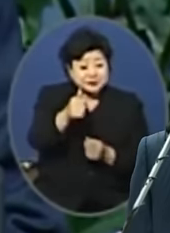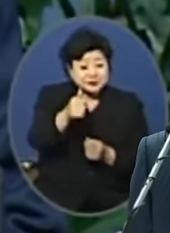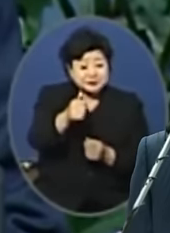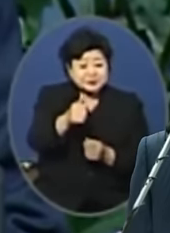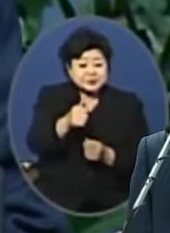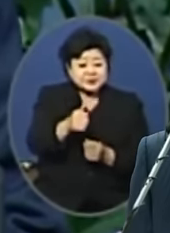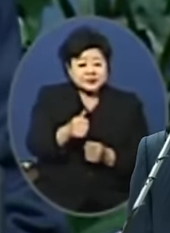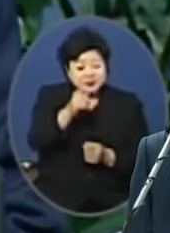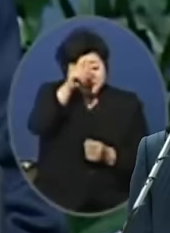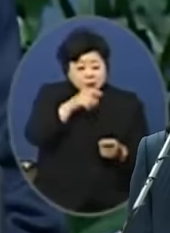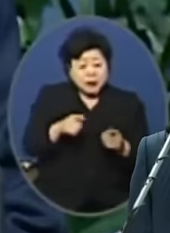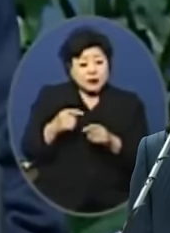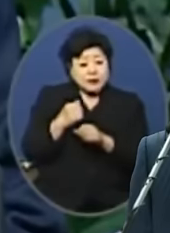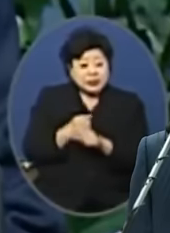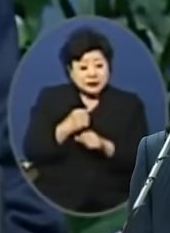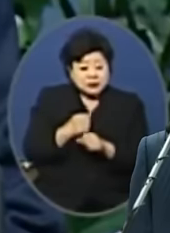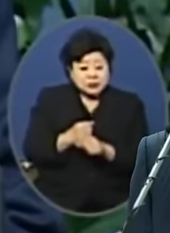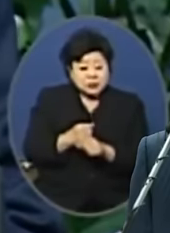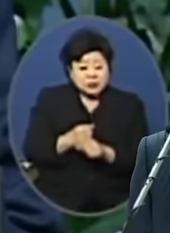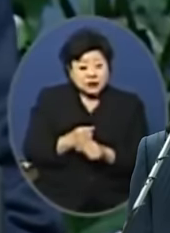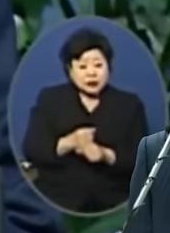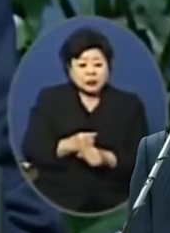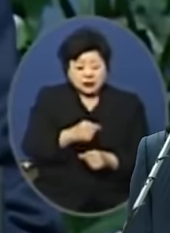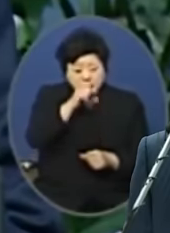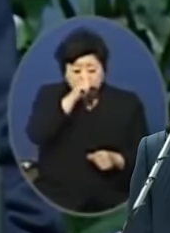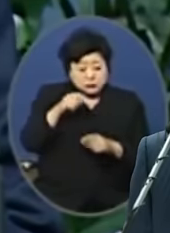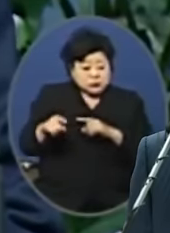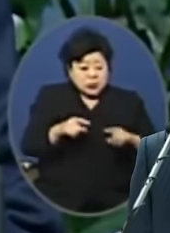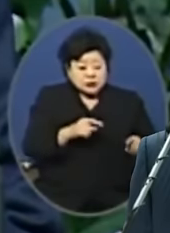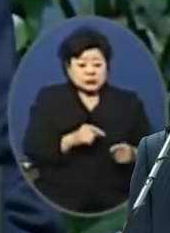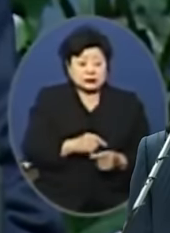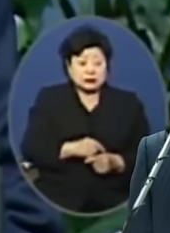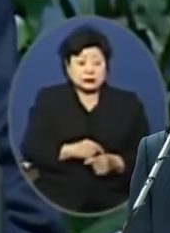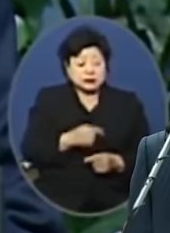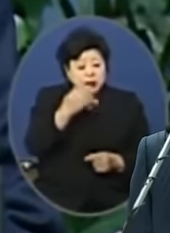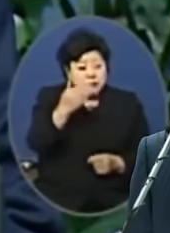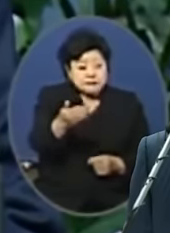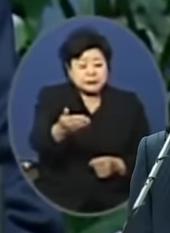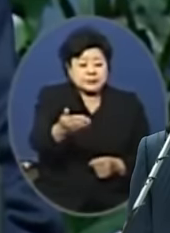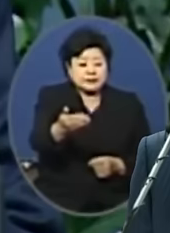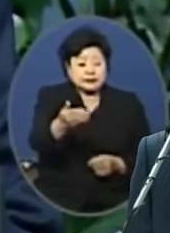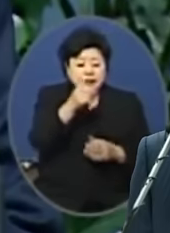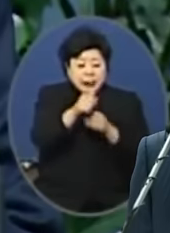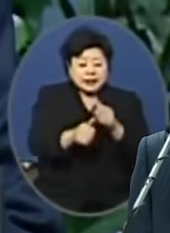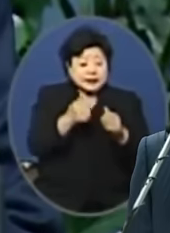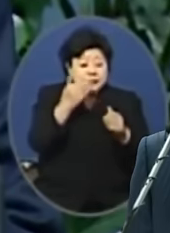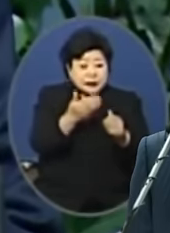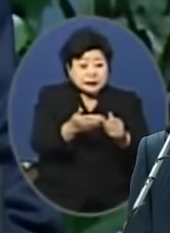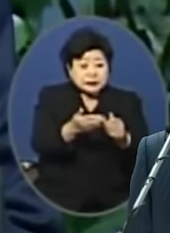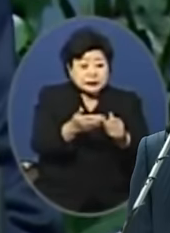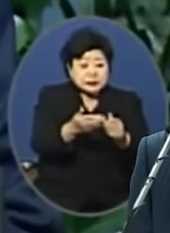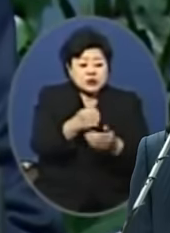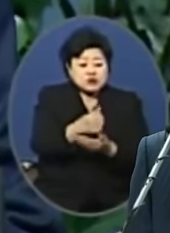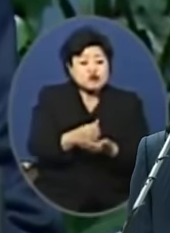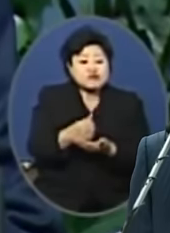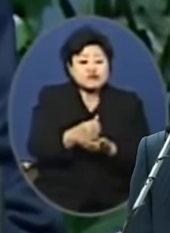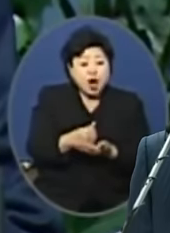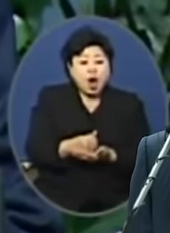하나님이 천지와 만물을 지으시고 생사화복을 주장하신 것이 아니라 여러분에게도 하나님께서는